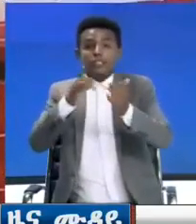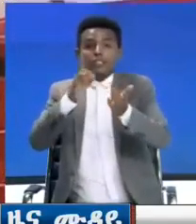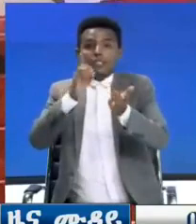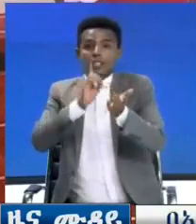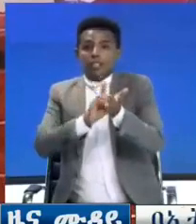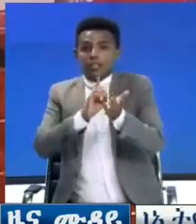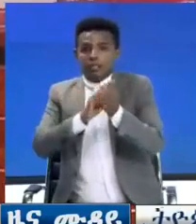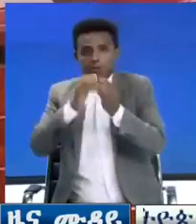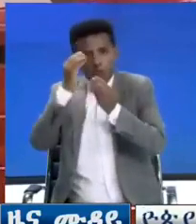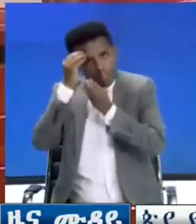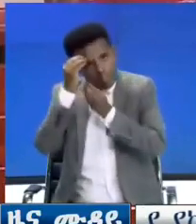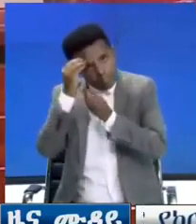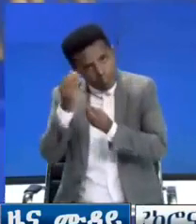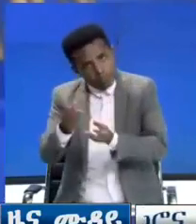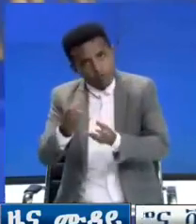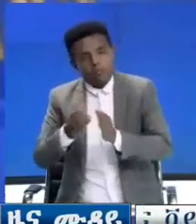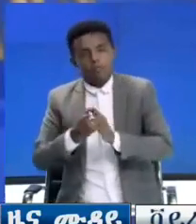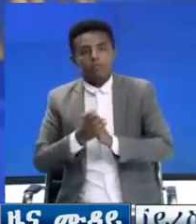አሳስበዋል።